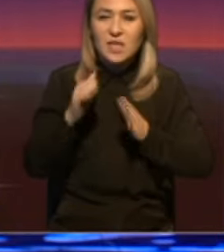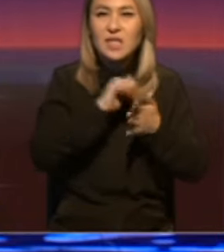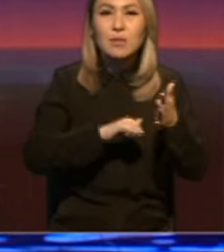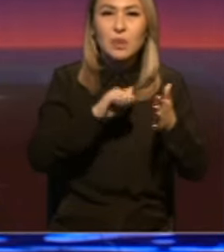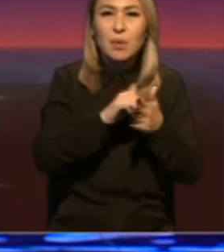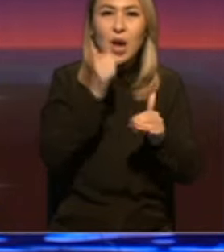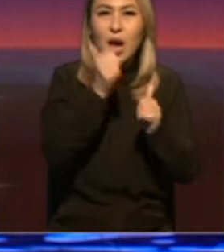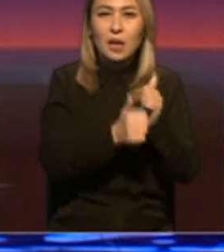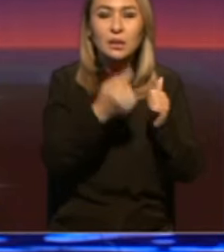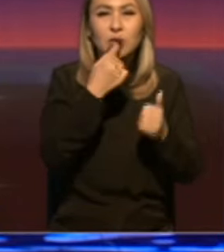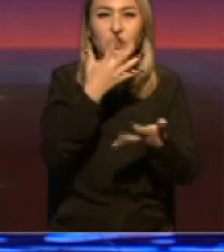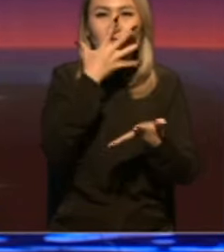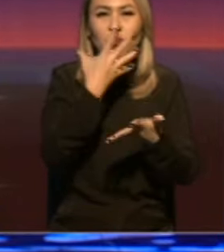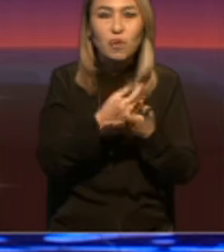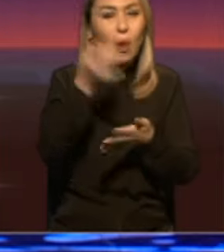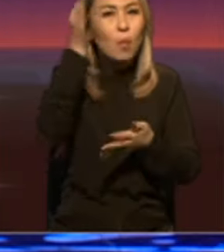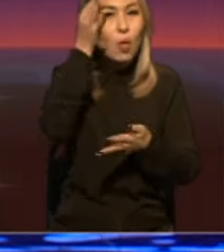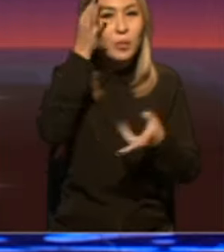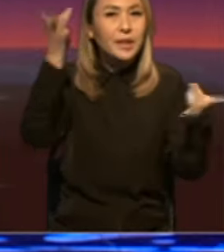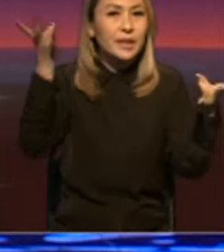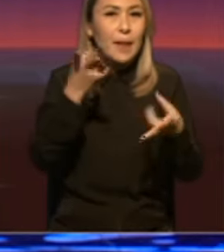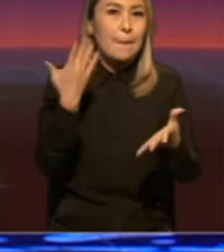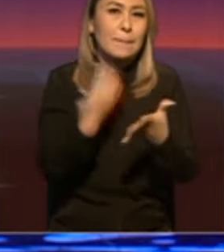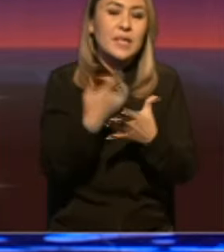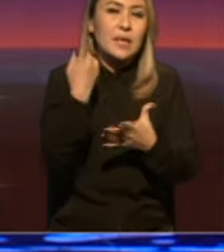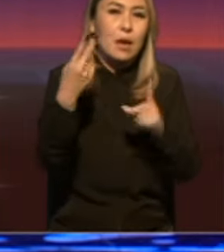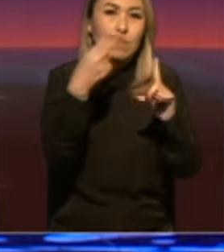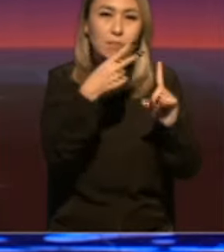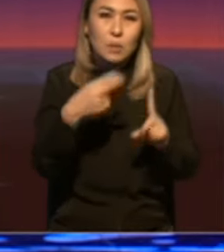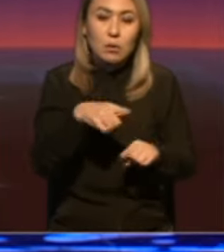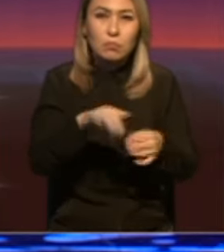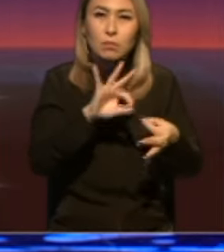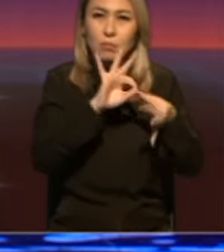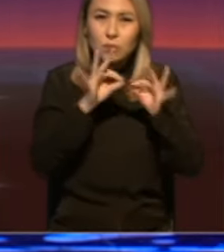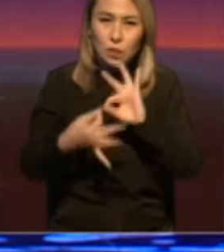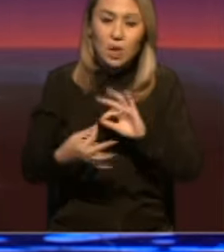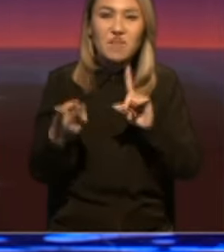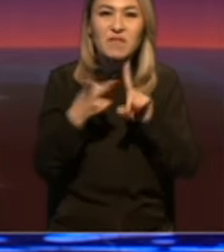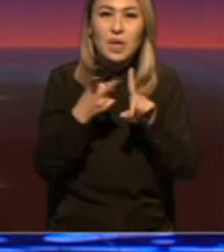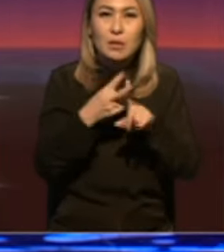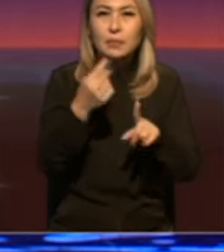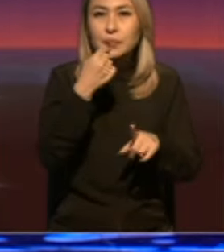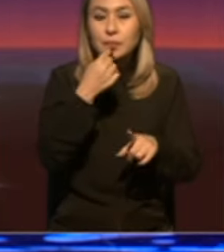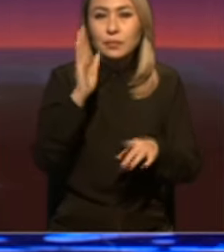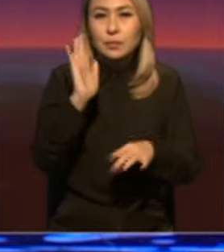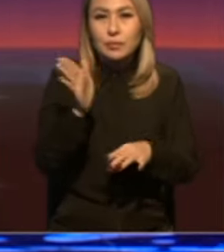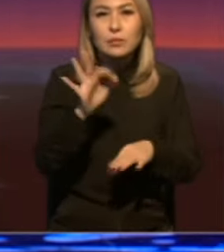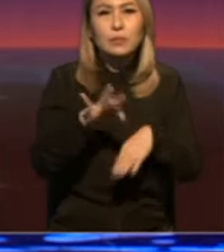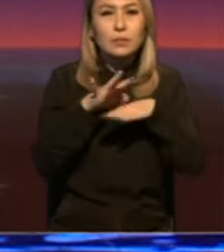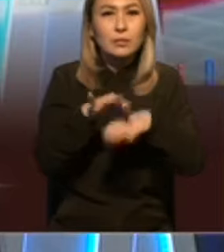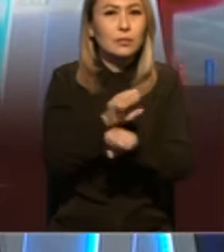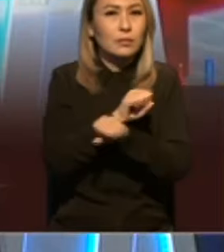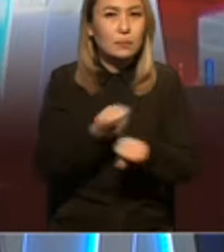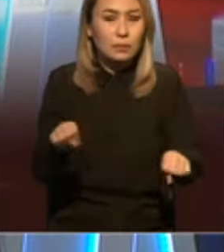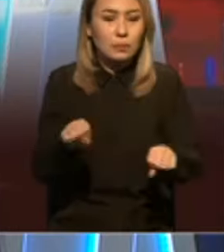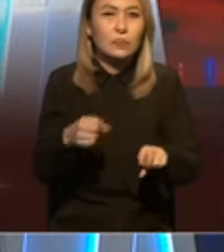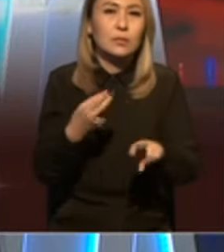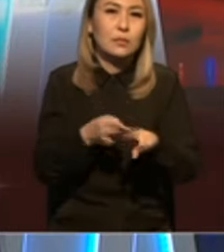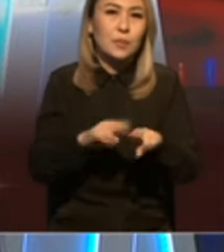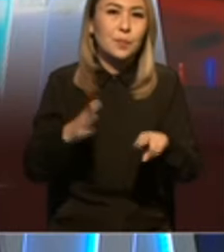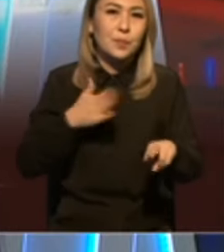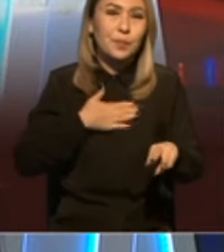тілдің өзіндік ерекшелігін ескеру керек. Мысалы, бір әріпте өзекті болса, қандай да бір әріп екінші тілде ол қолданыста болмауы мүмкін. Сондықтан